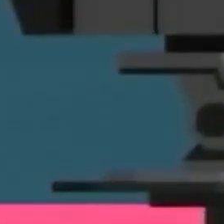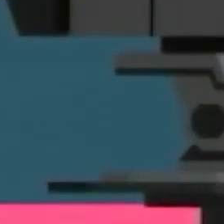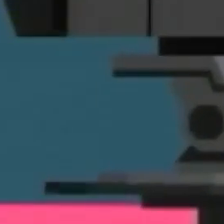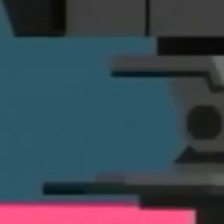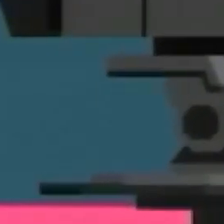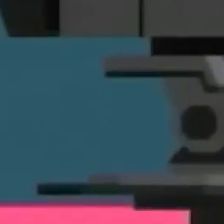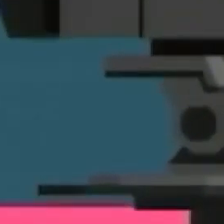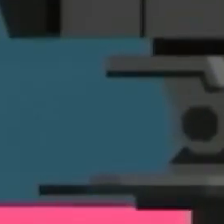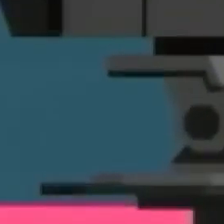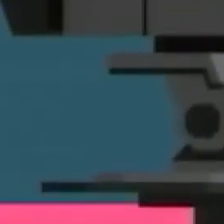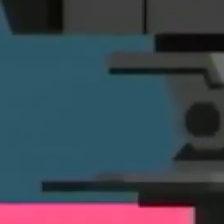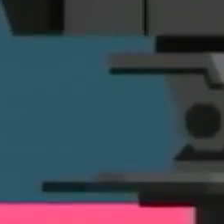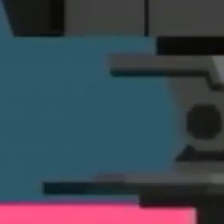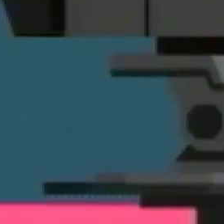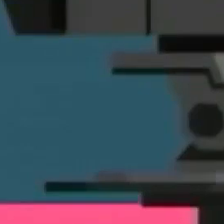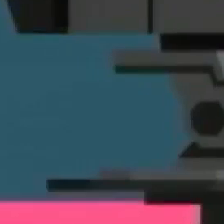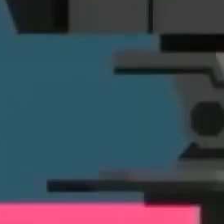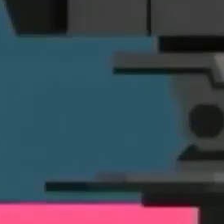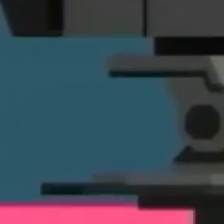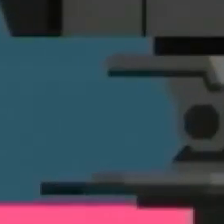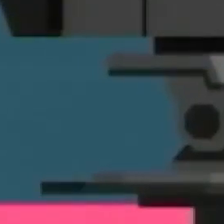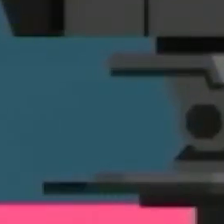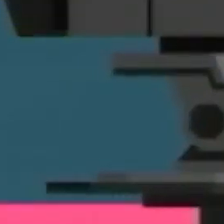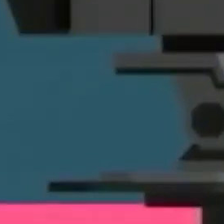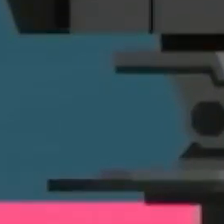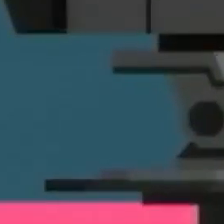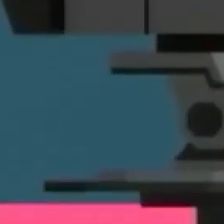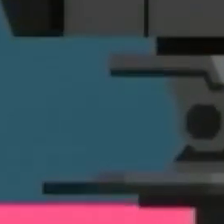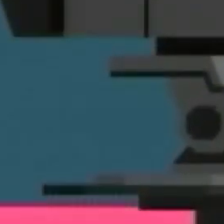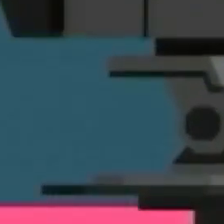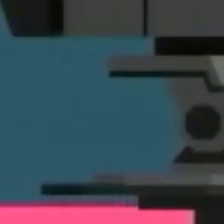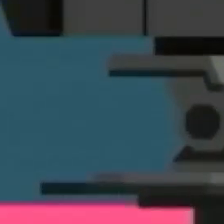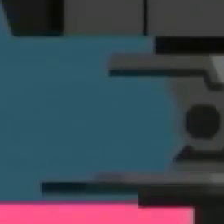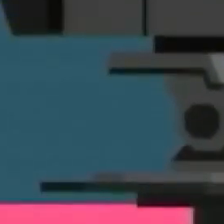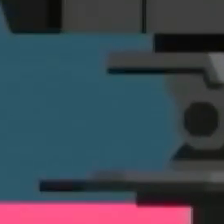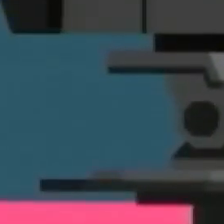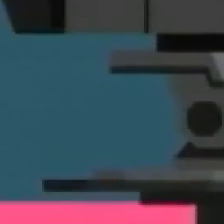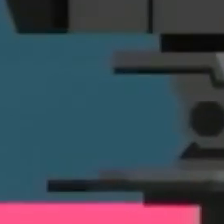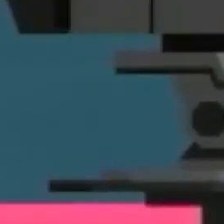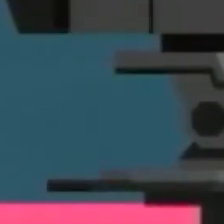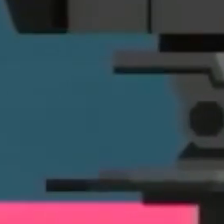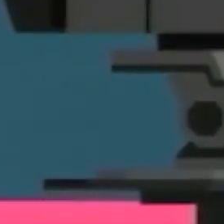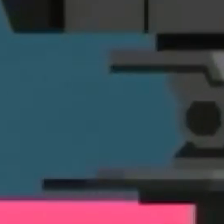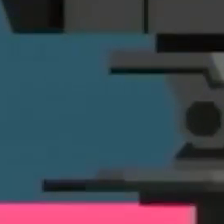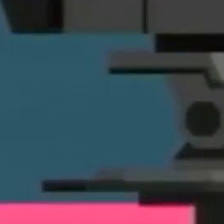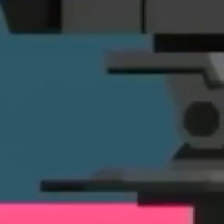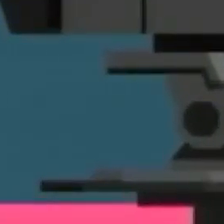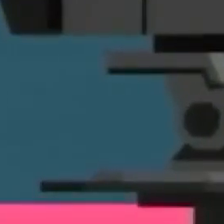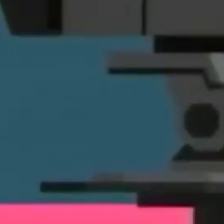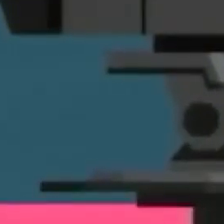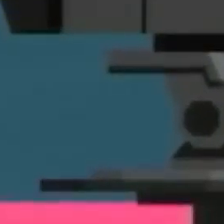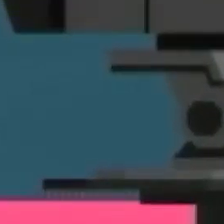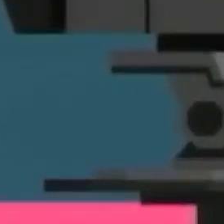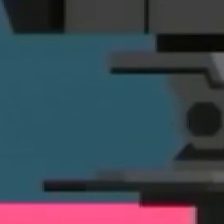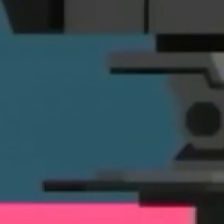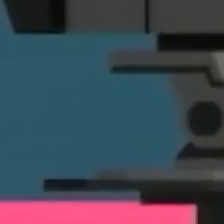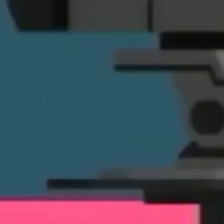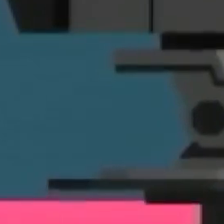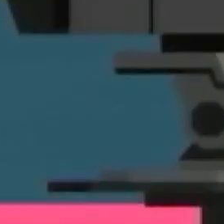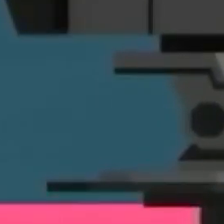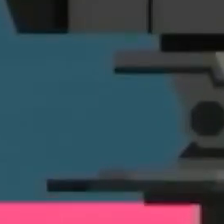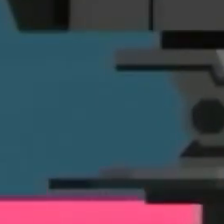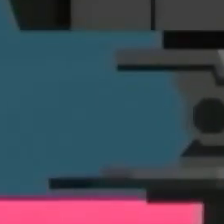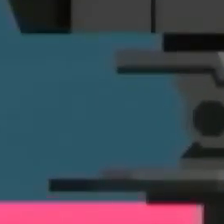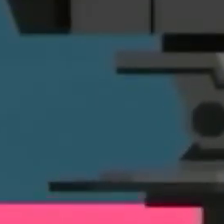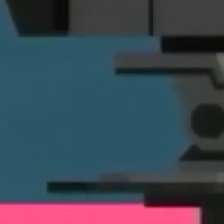هي ومين أكلت شهية 100% أصناف جديدة في هي ومين، خلي السفرة أحلى